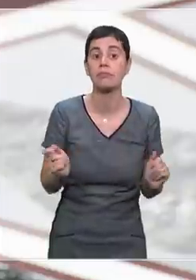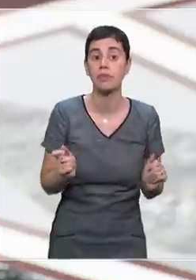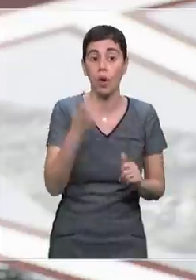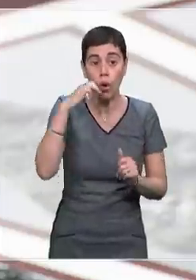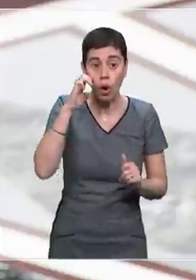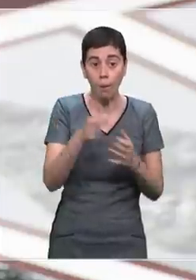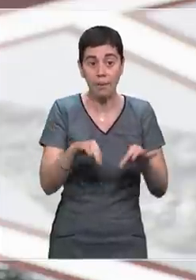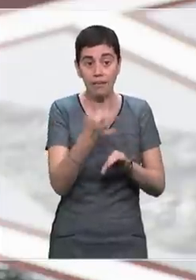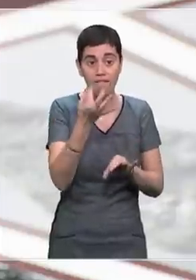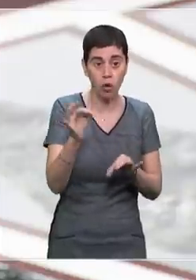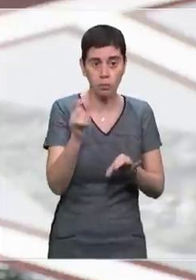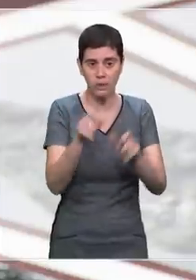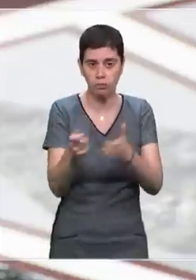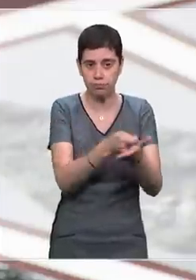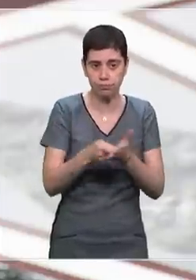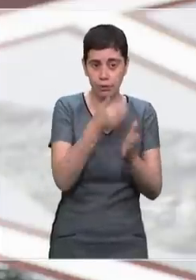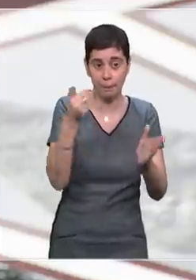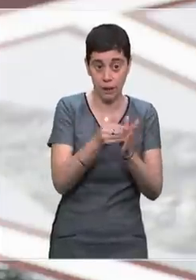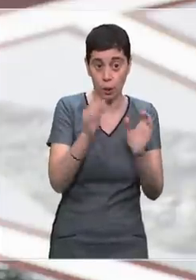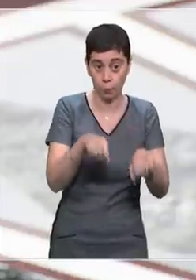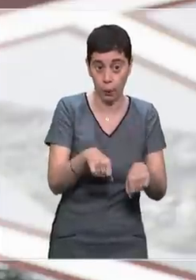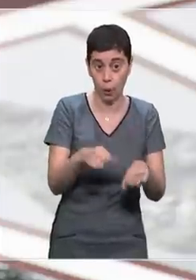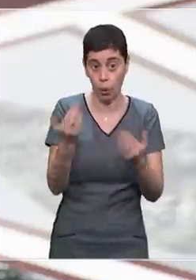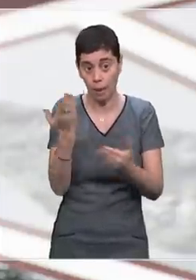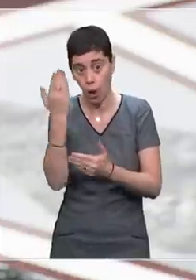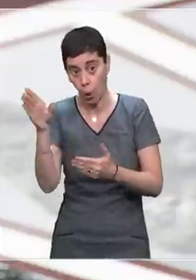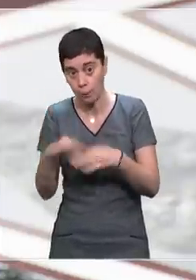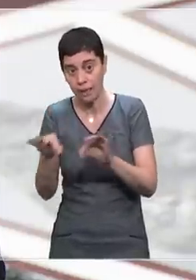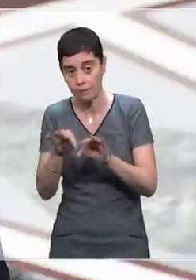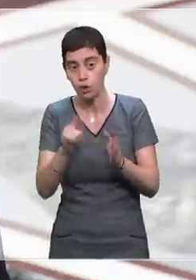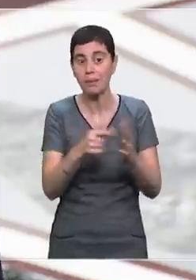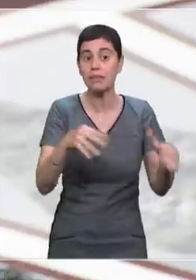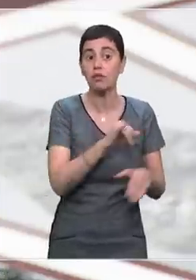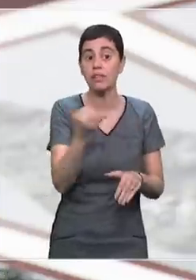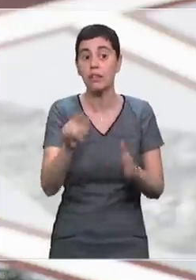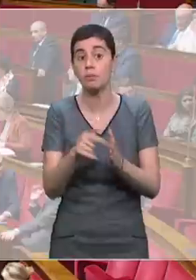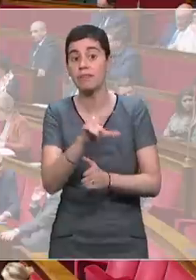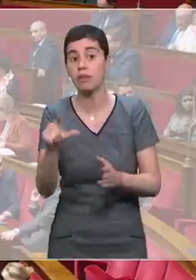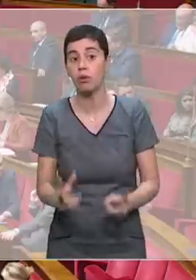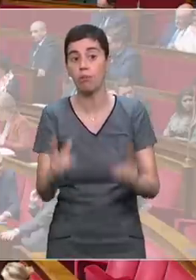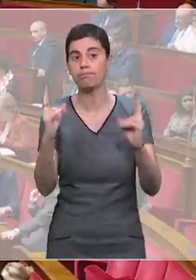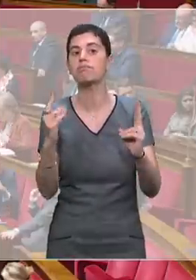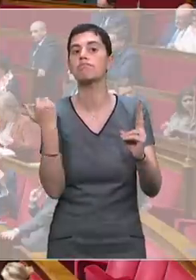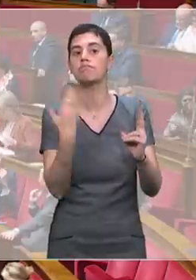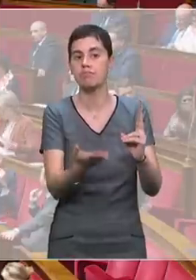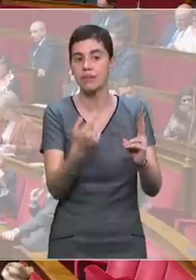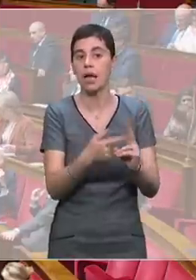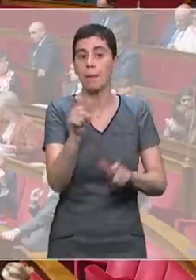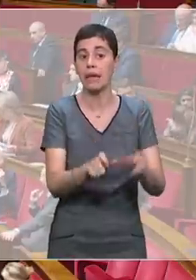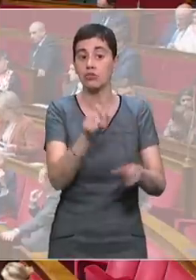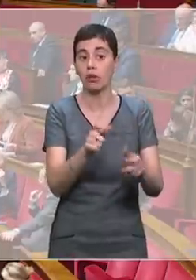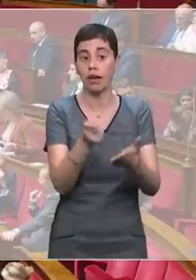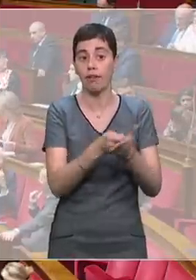Europe. Entre 2019 et 2022, le pouvoir d'achat en France, mesdames et messieurs les parlementaires, il a